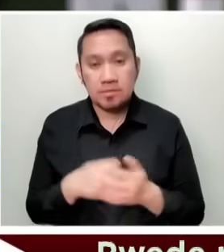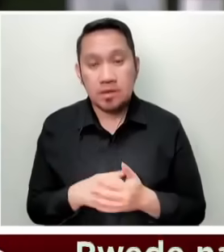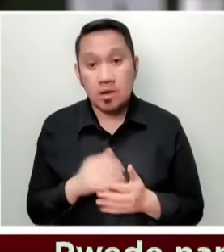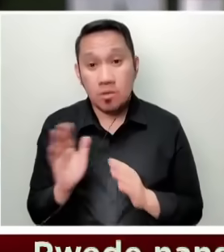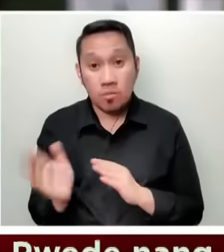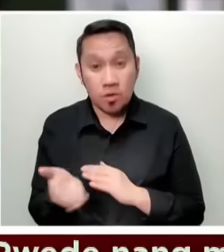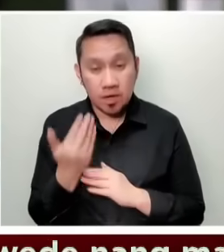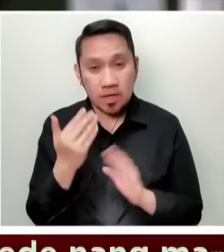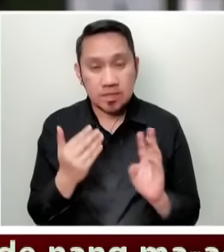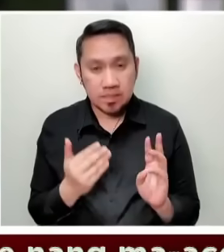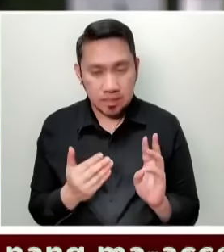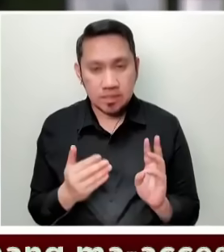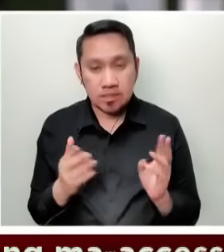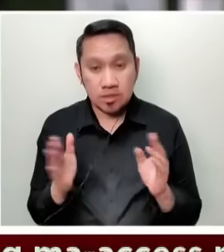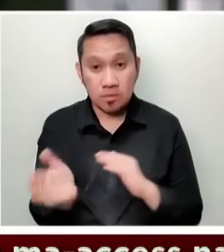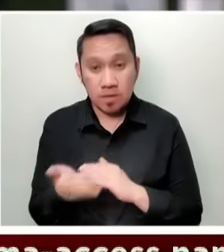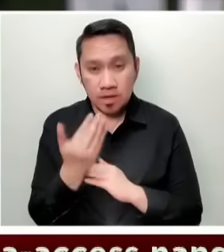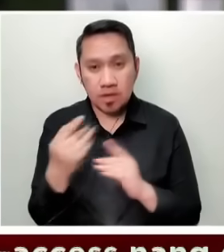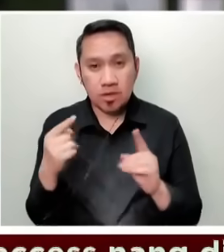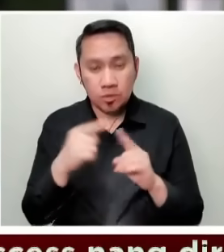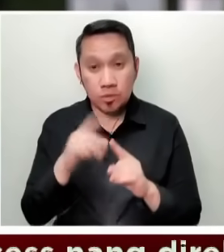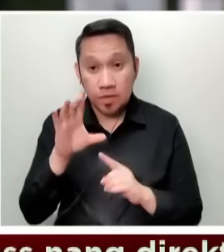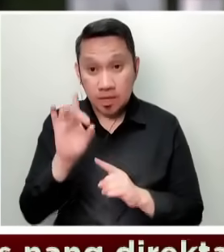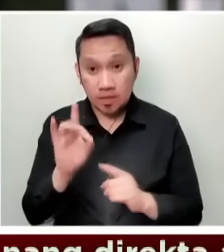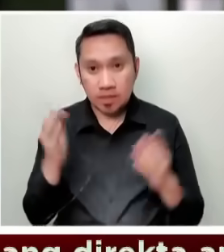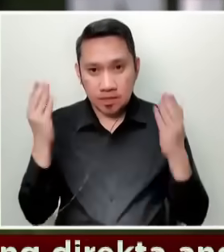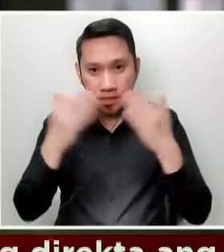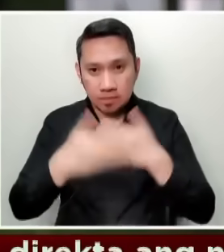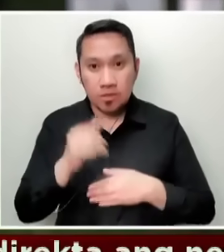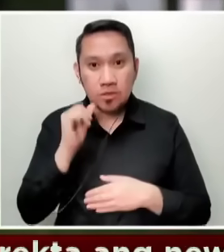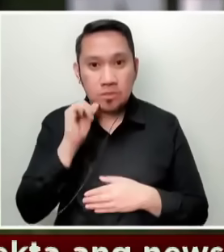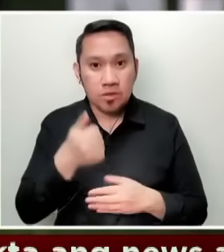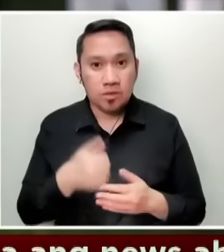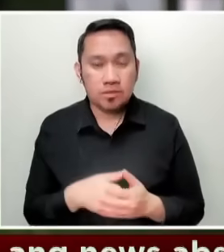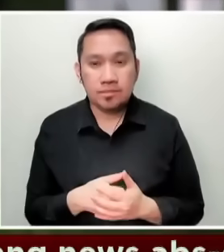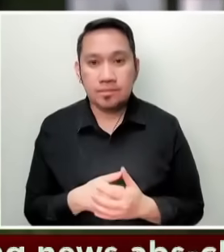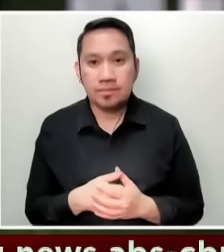umaga hanggang alas 8 ng gabi bukas. Kabayan?